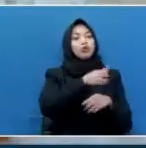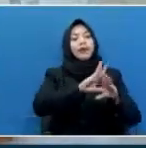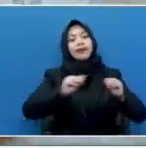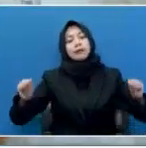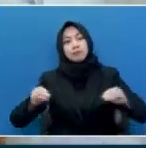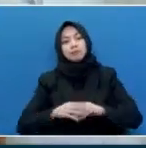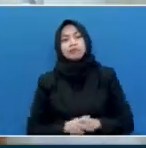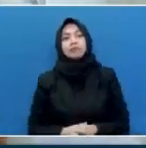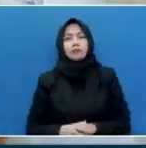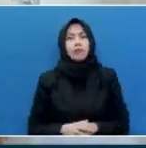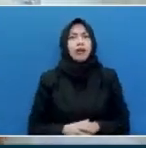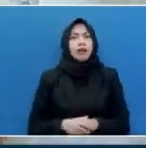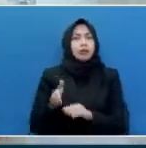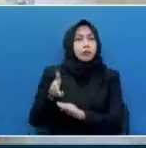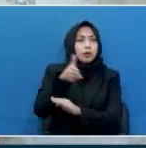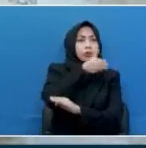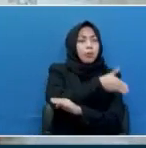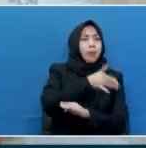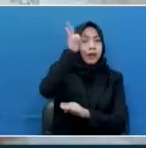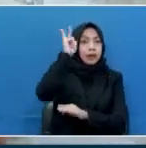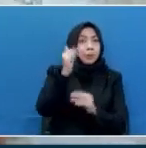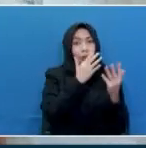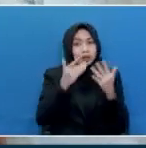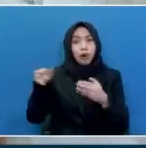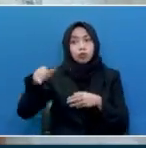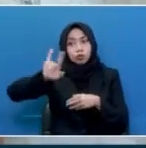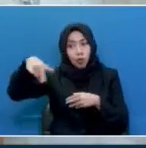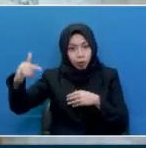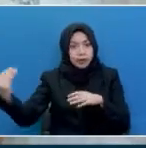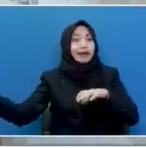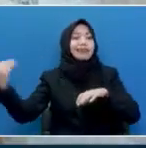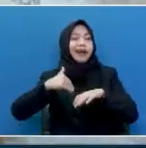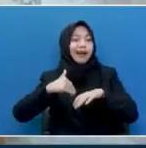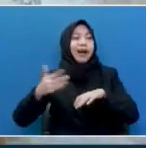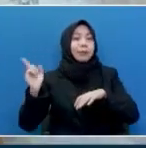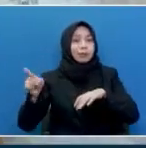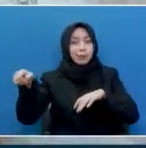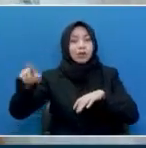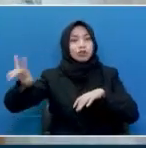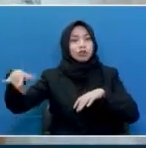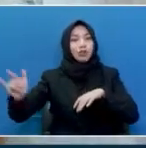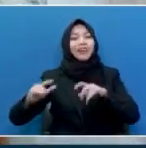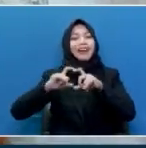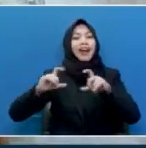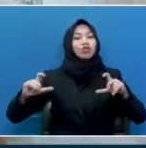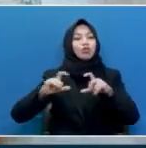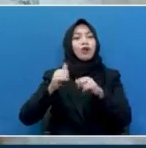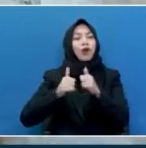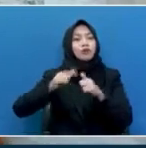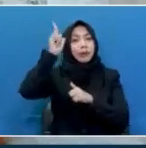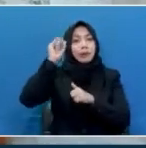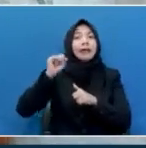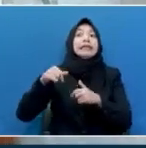kalau ulang tahun itu mesti hadir karena Pak Jokowi kan masih memegang peruan perkara